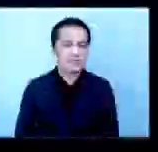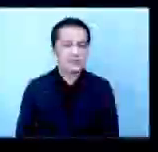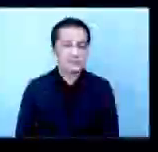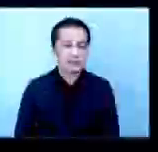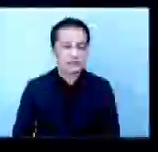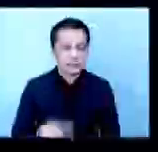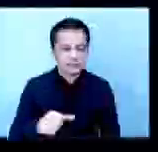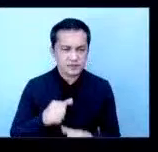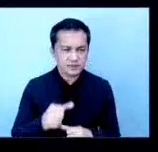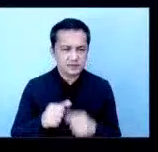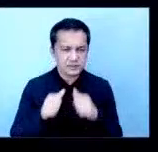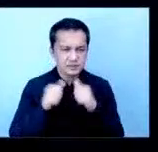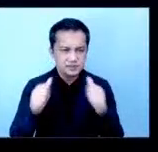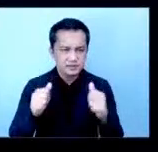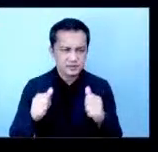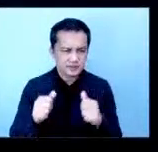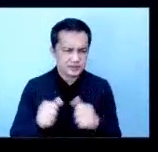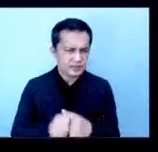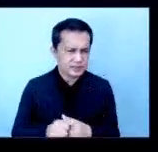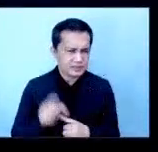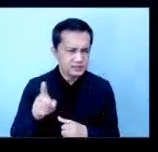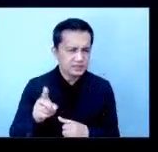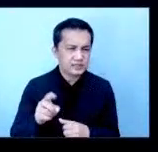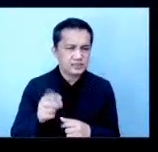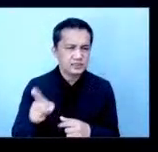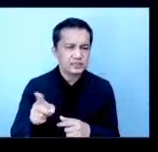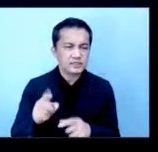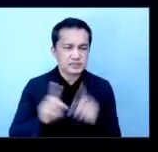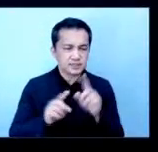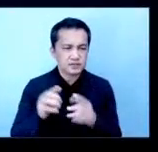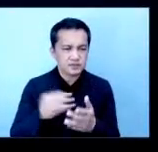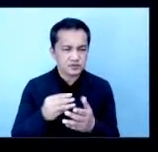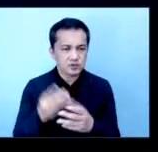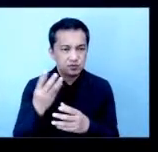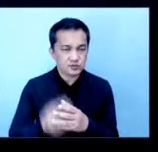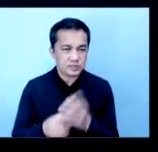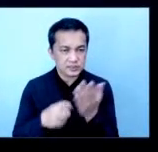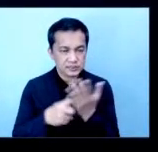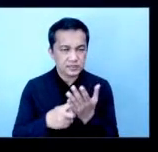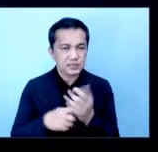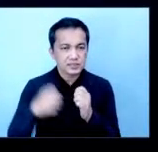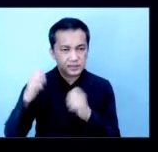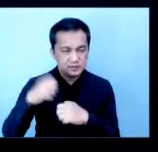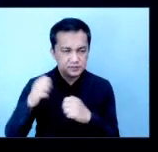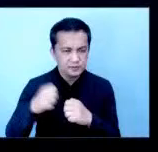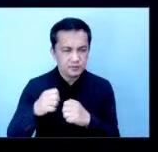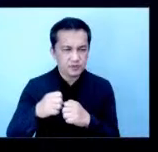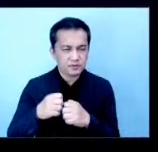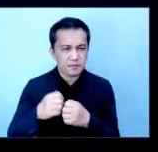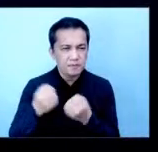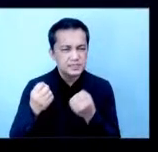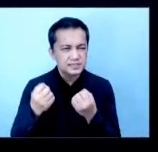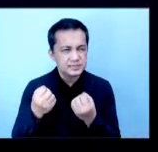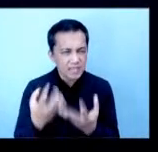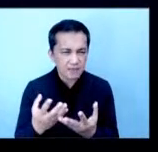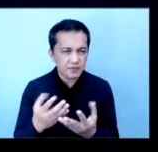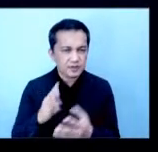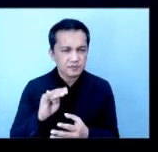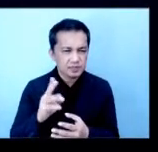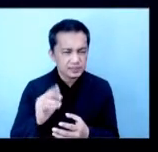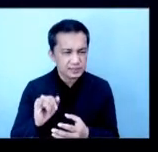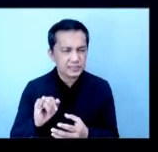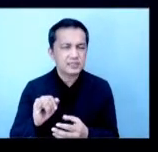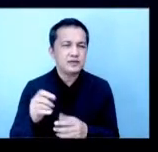yan online ng Star Music. At dahil ubos na ang ticket, asahan daw ang mga pasabog sa kanilang Beanieverse